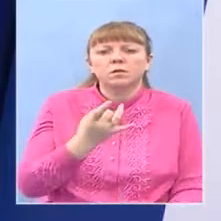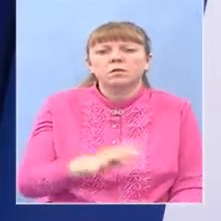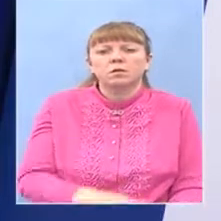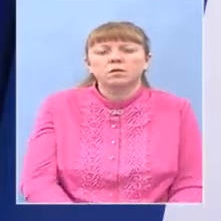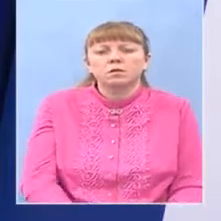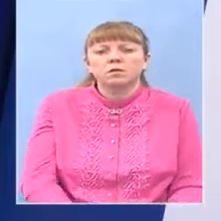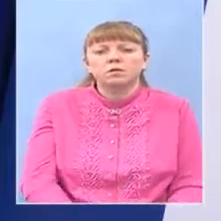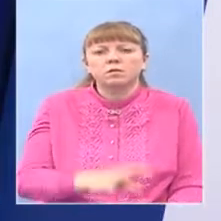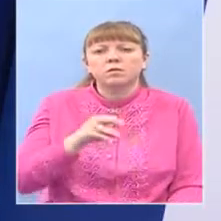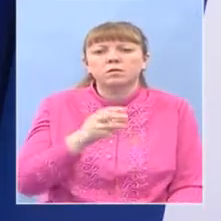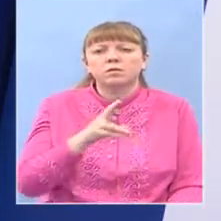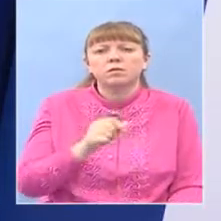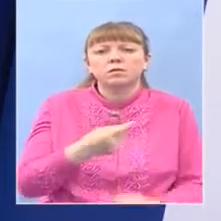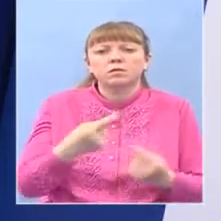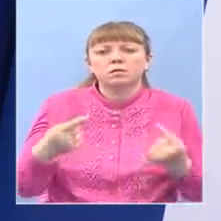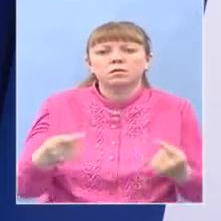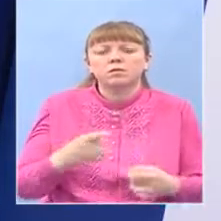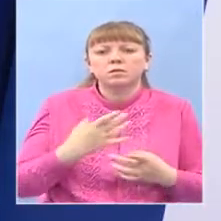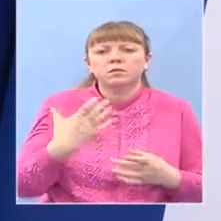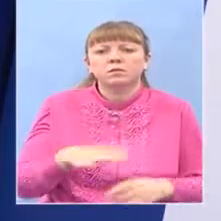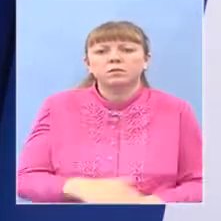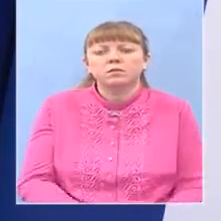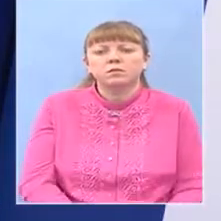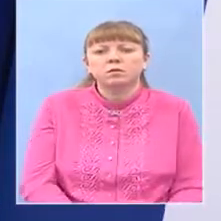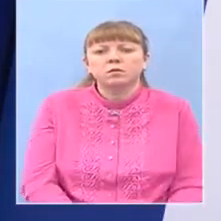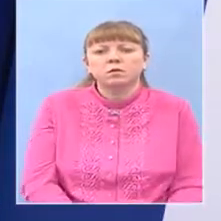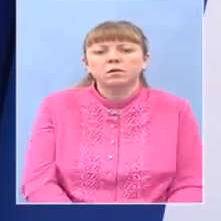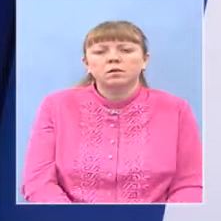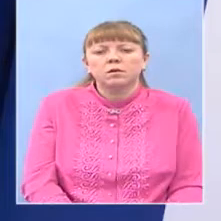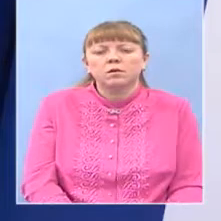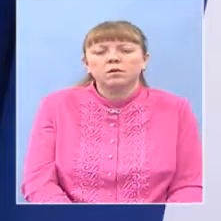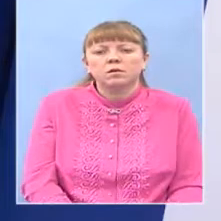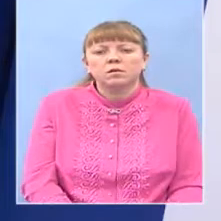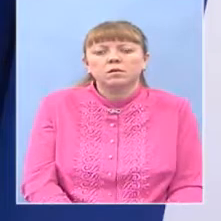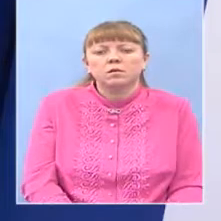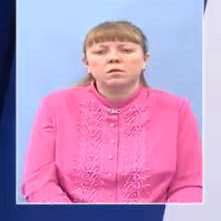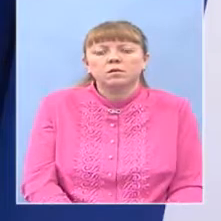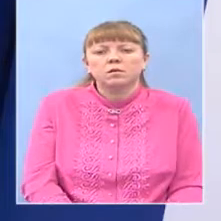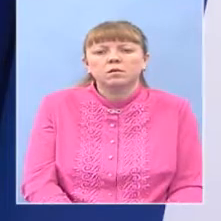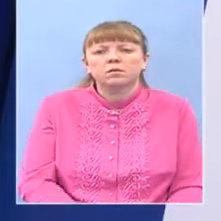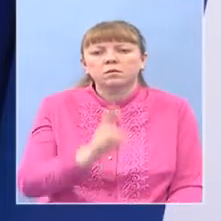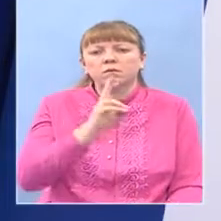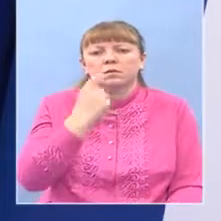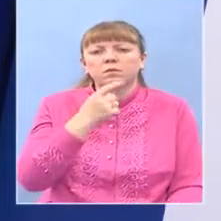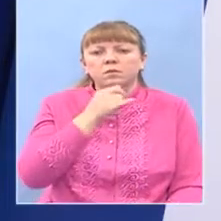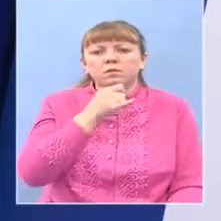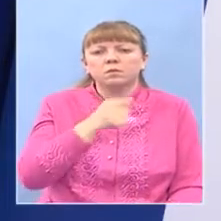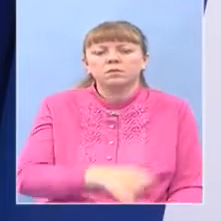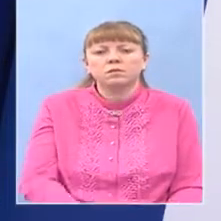сейчас говорим на всех площадках, что разовые мероприятия. Ну, опять-таки, если государственный орган не может